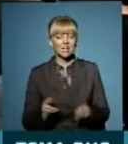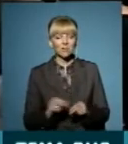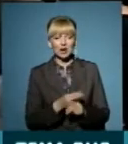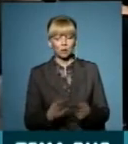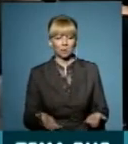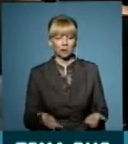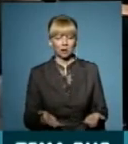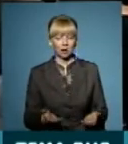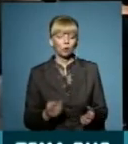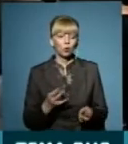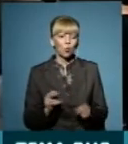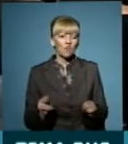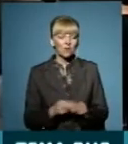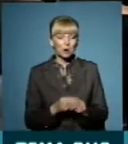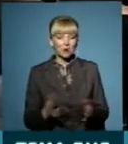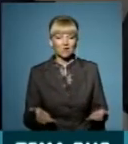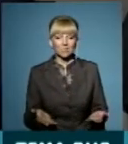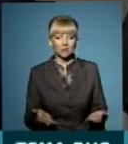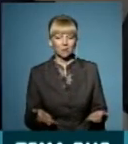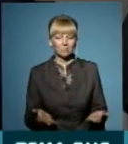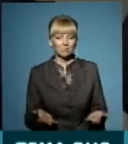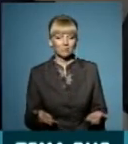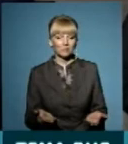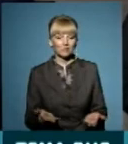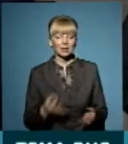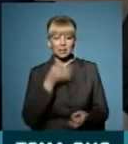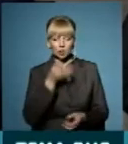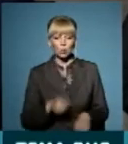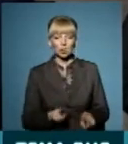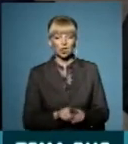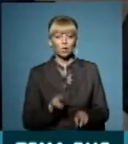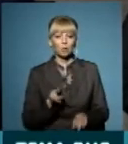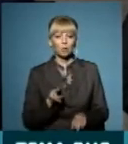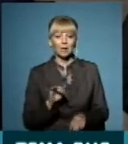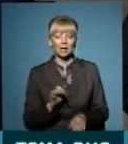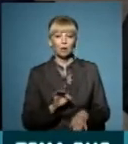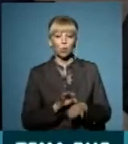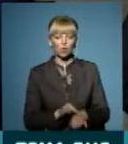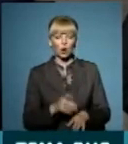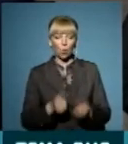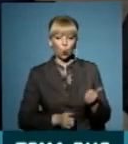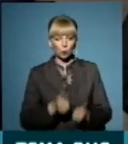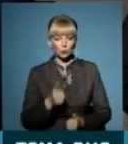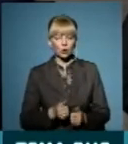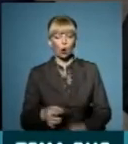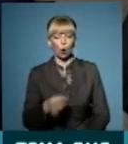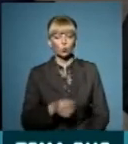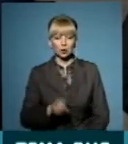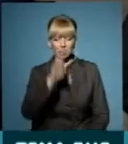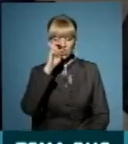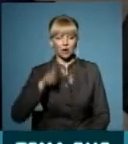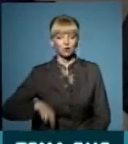Ну, виправити, ми скажу так, що вже при проведенні конкурсів обласною